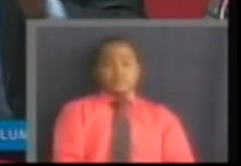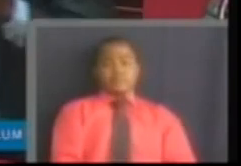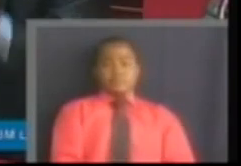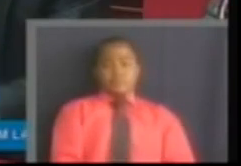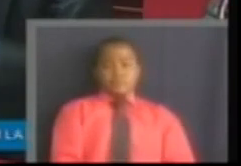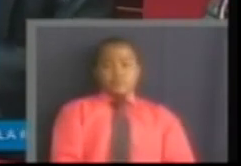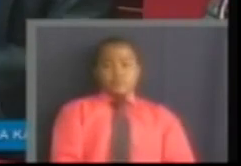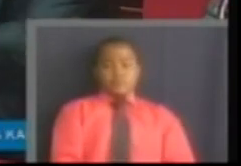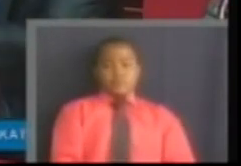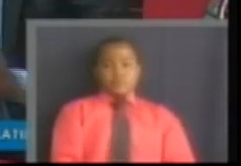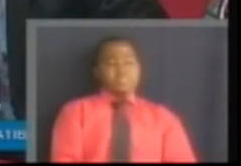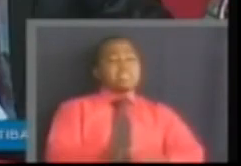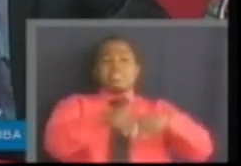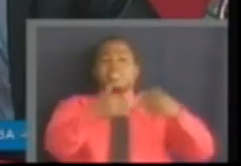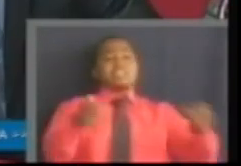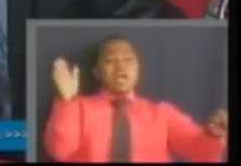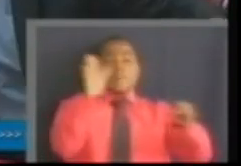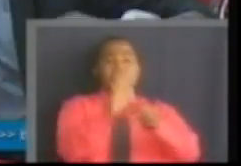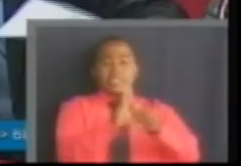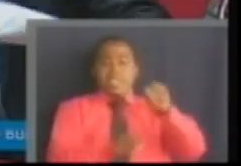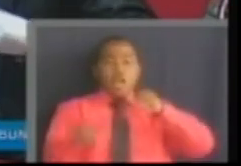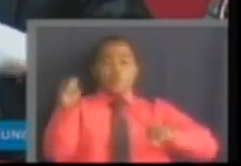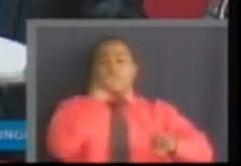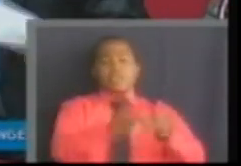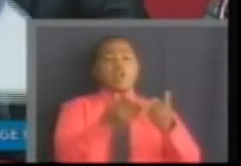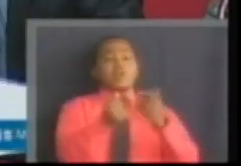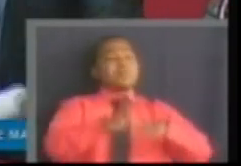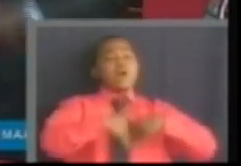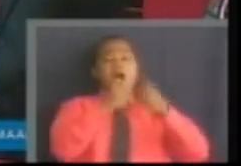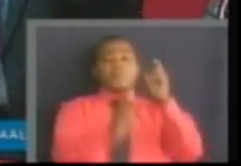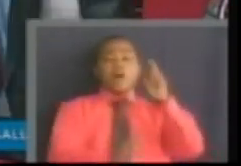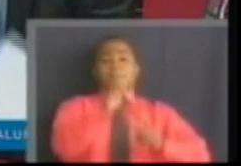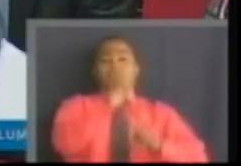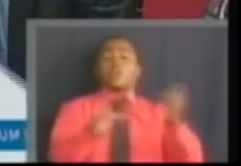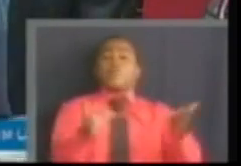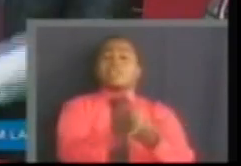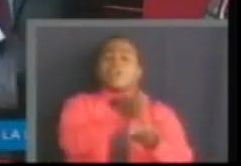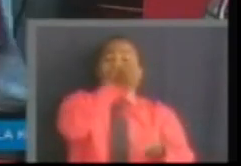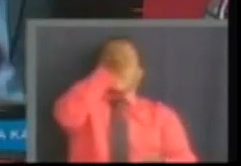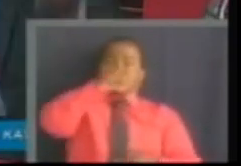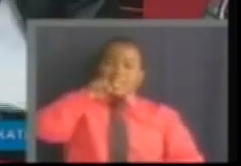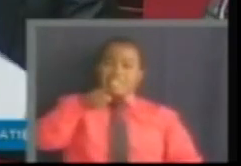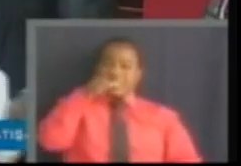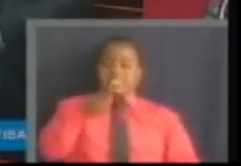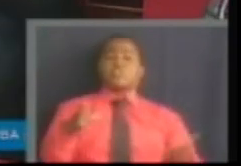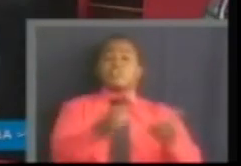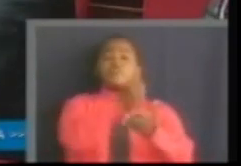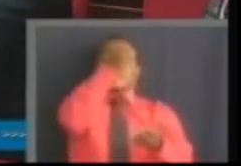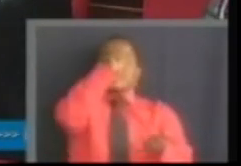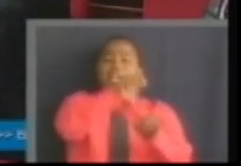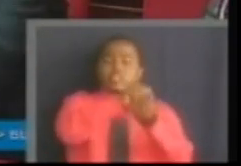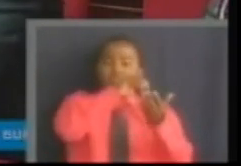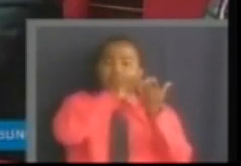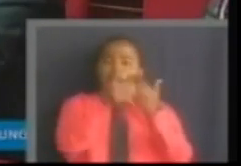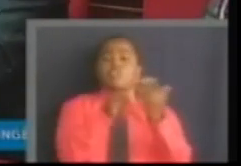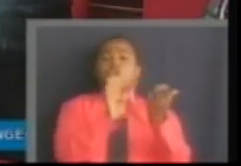Sina mengi sana ya kuchangia, kwa sababu sioni kwamba wapinzani watanufaika nini, tutanufaika kitu gani kwa kupinga vitu